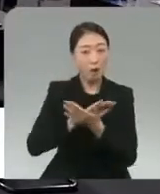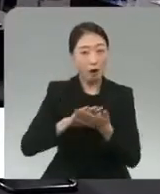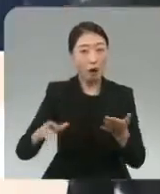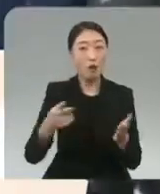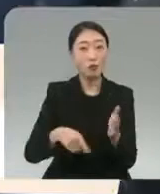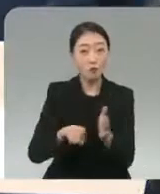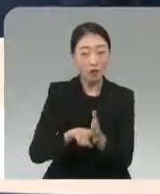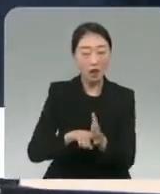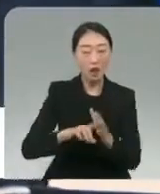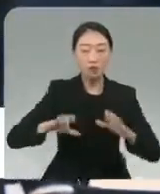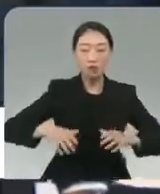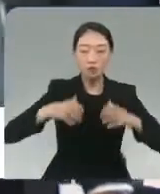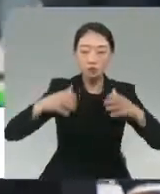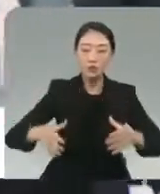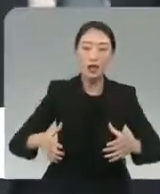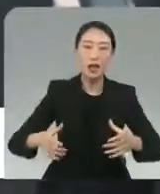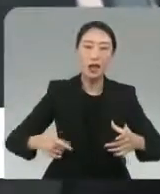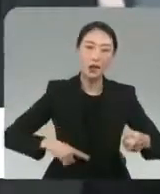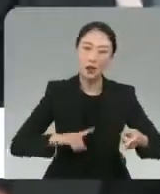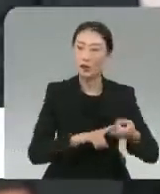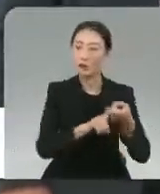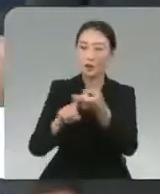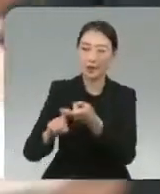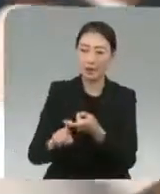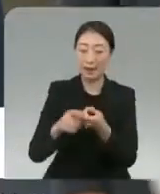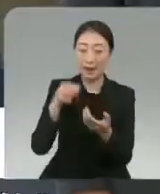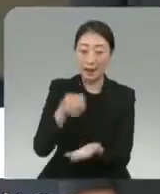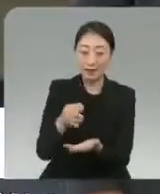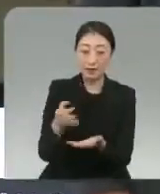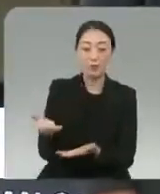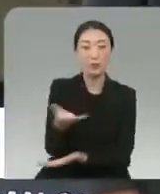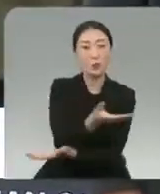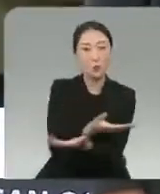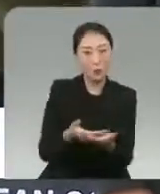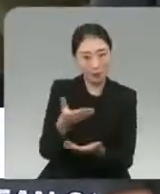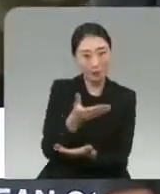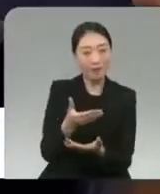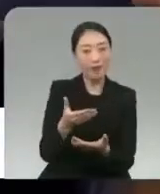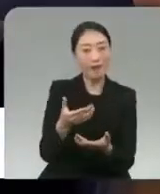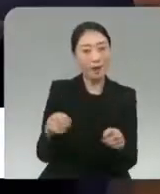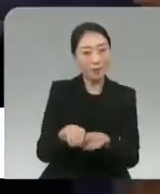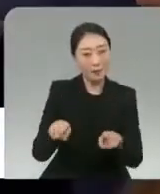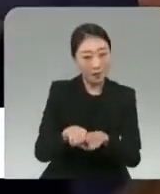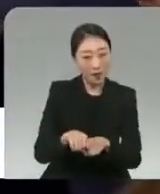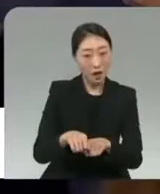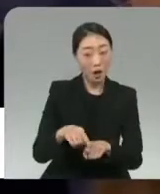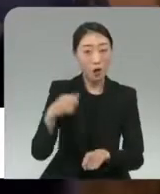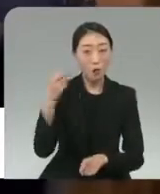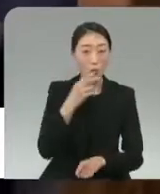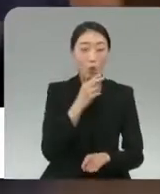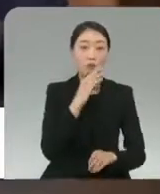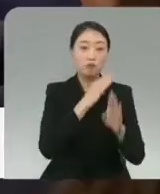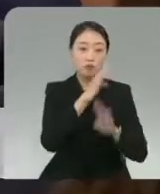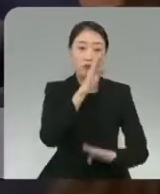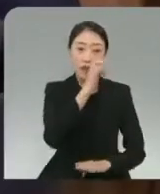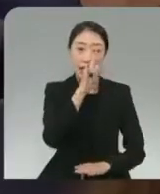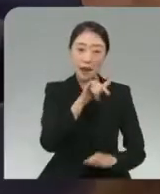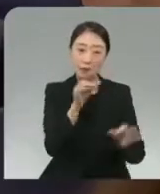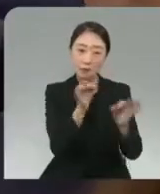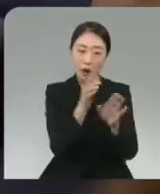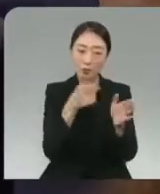сотрудничество станет осью мира и стабильности во всем мире президент сша подчеркнул важность